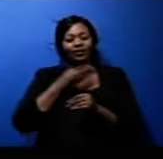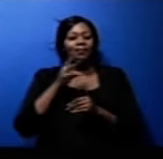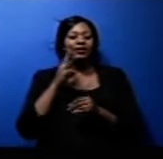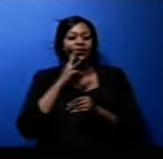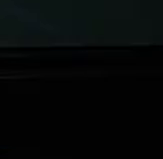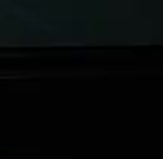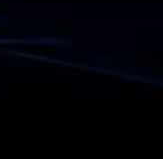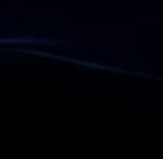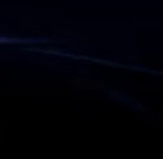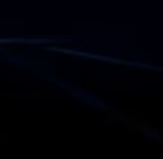Muthuompe